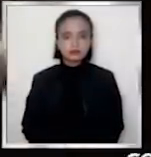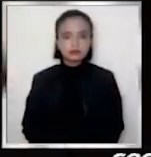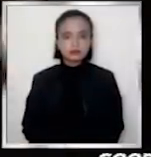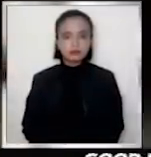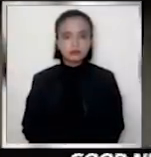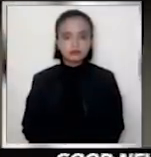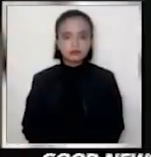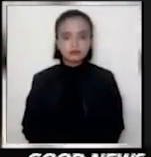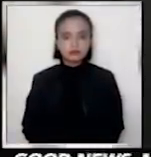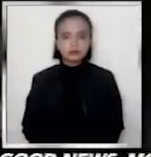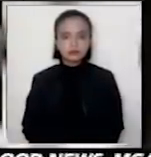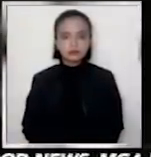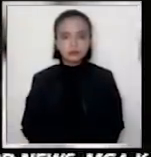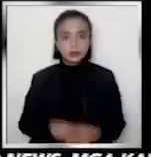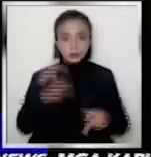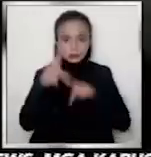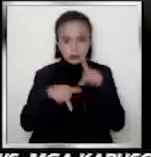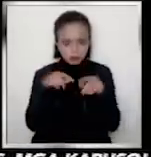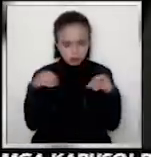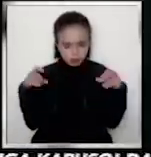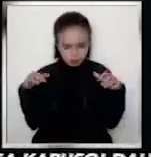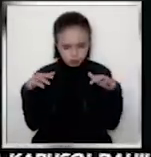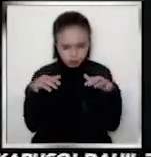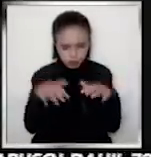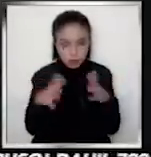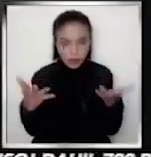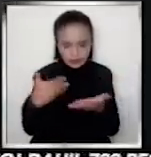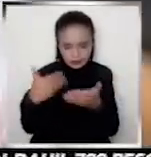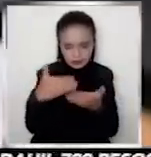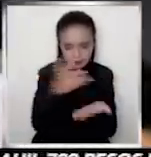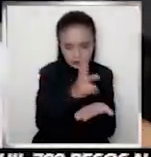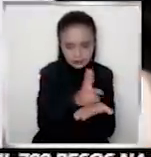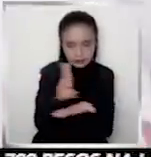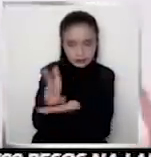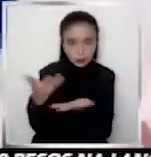Nagkumpulan ang ilang residente sa isang parking lot sa Cartimar sa Pasay